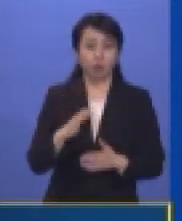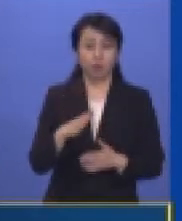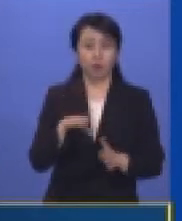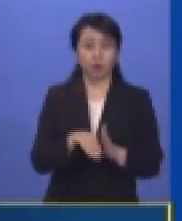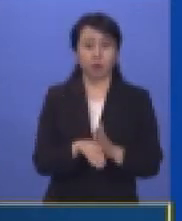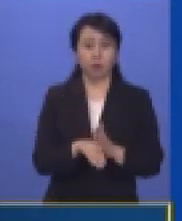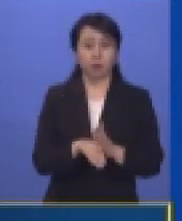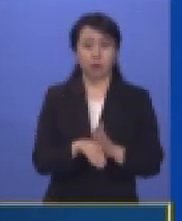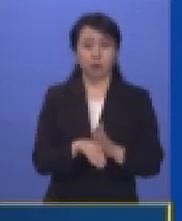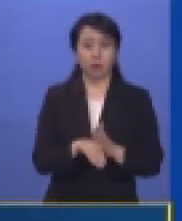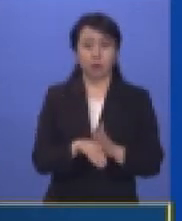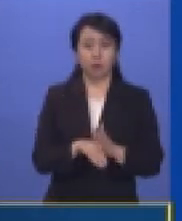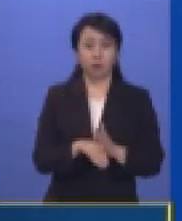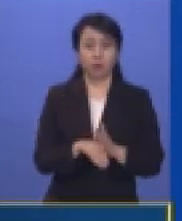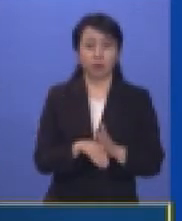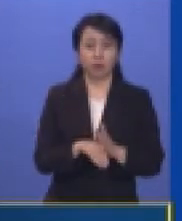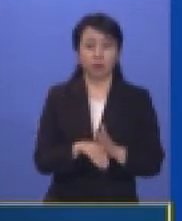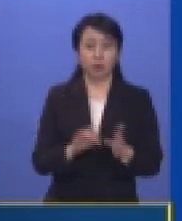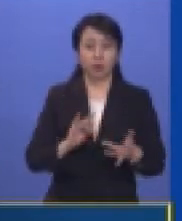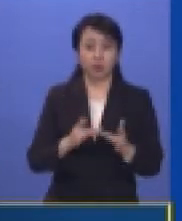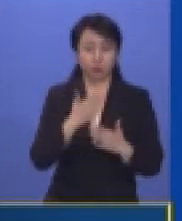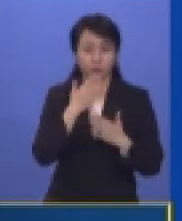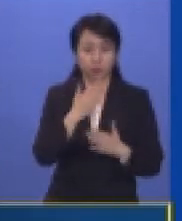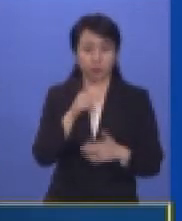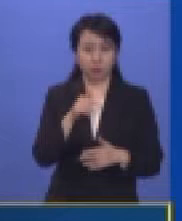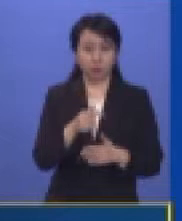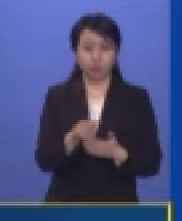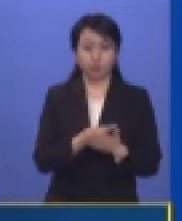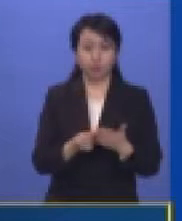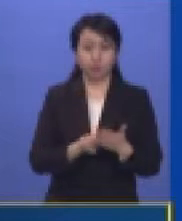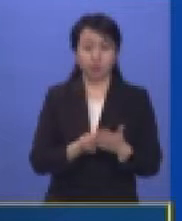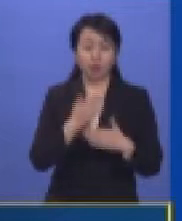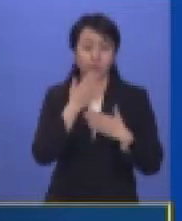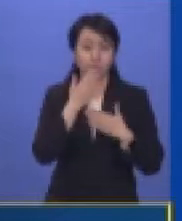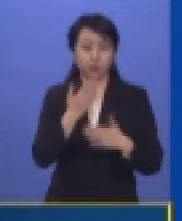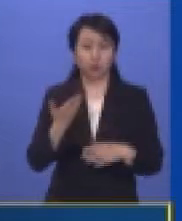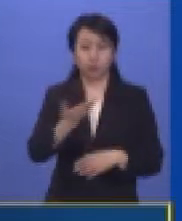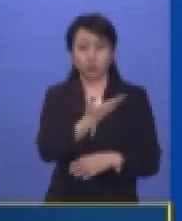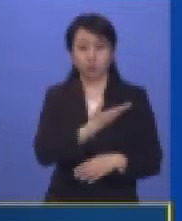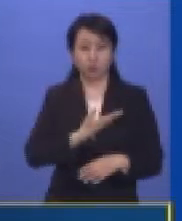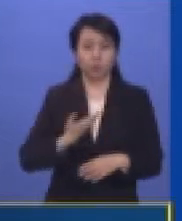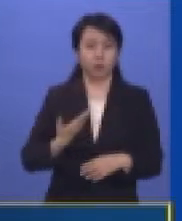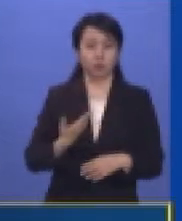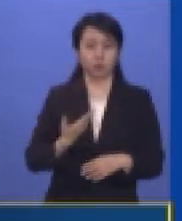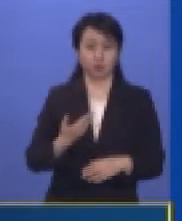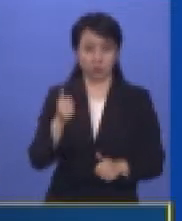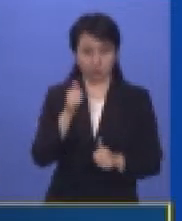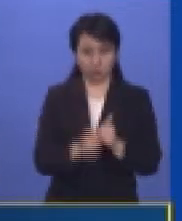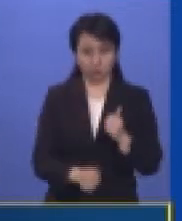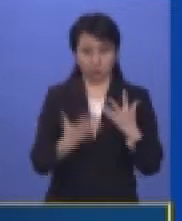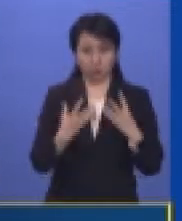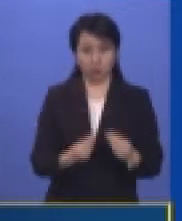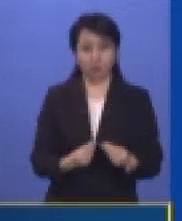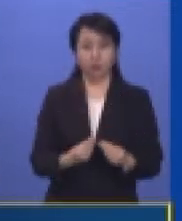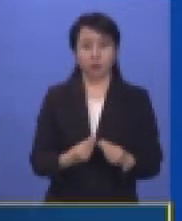вкладку ЕОТНШ электронных обращений. Кроме этого, письменные и устные обращения у нас принимаются на